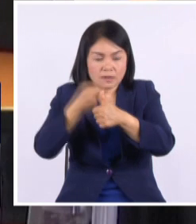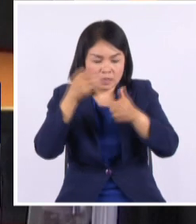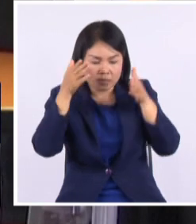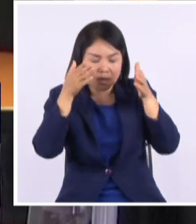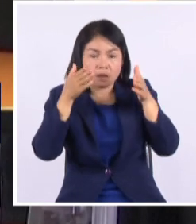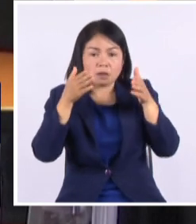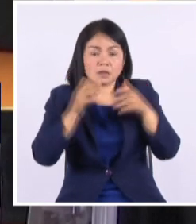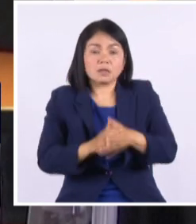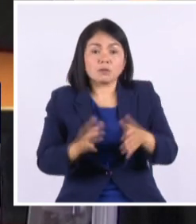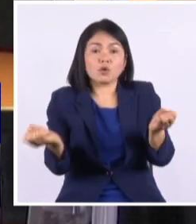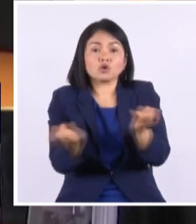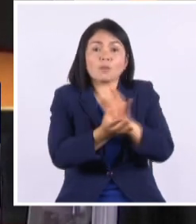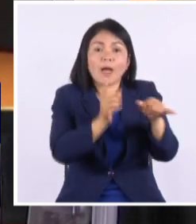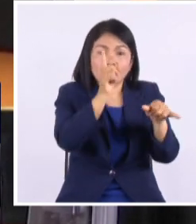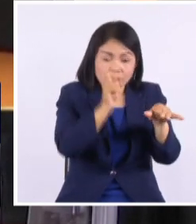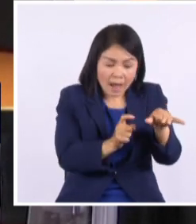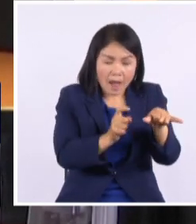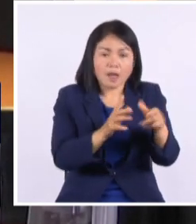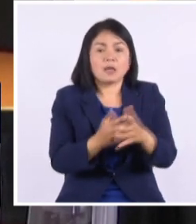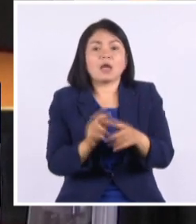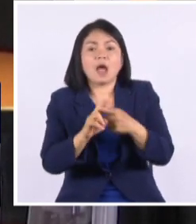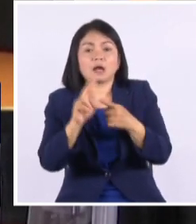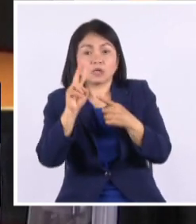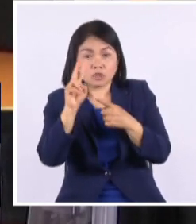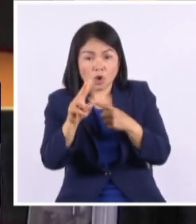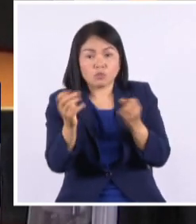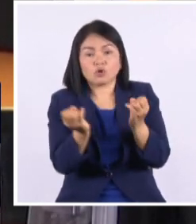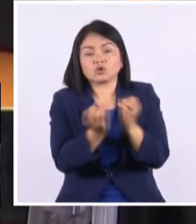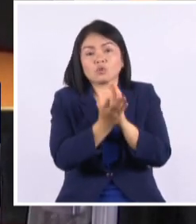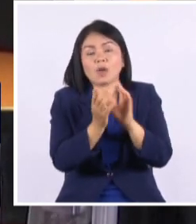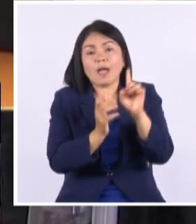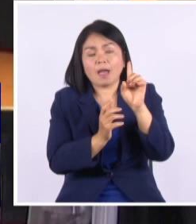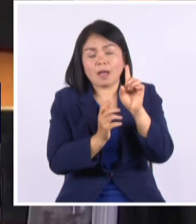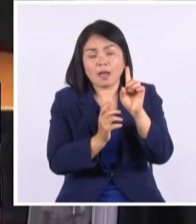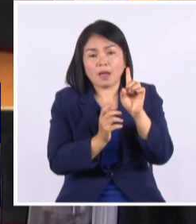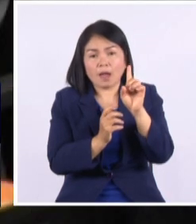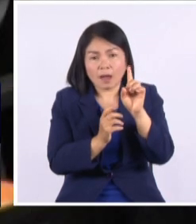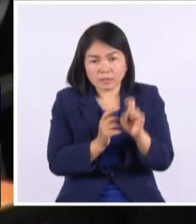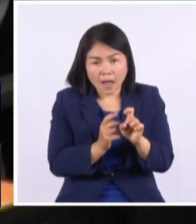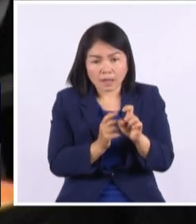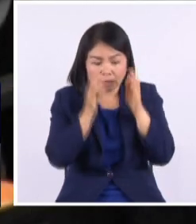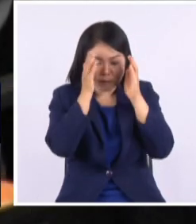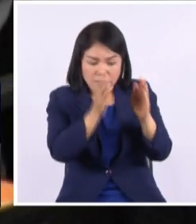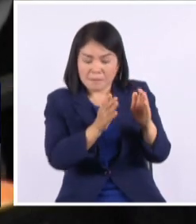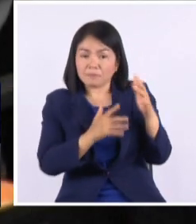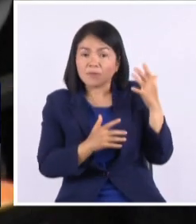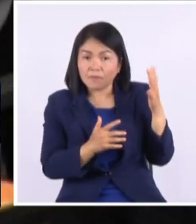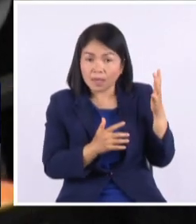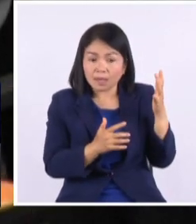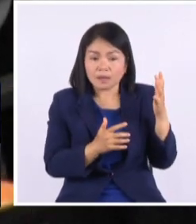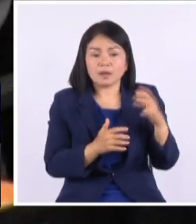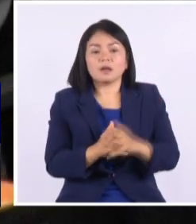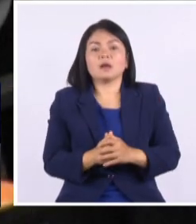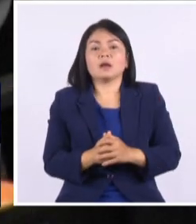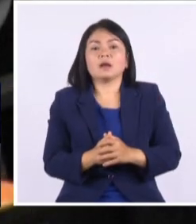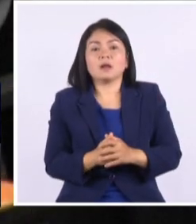เตรียมการไว้ก่อนการกระทำโดยไม่มีเจตนาฆ่าจนเป็นเหตุให้เสียชีวิตและทำให้ผู้อื่นเสียชีวิตโดยไม่ได้ตั้งใจครับเป็นการดังกล่าวนั้น